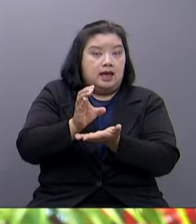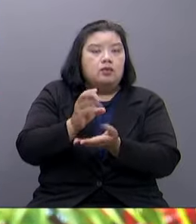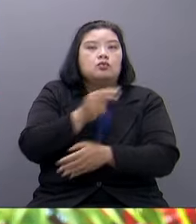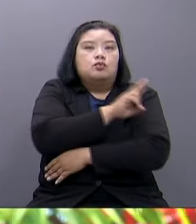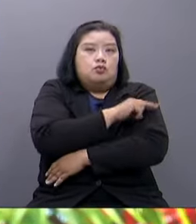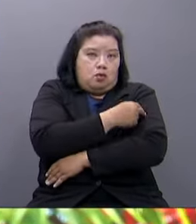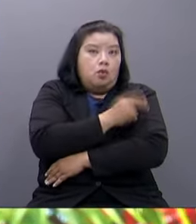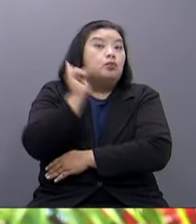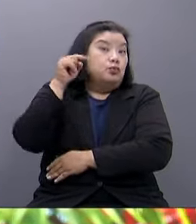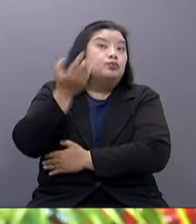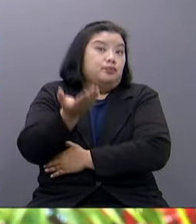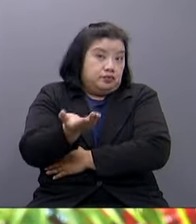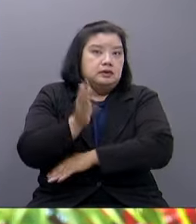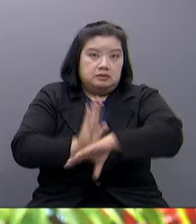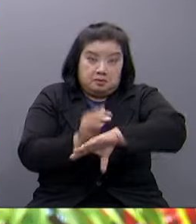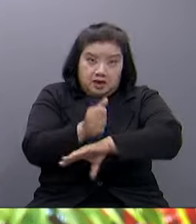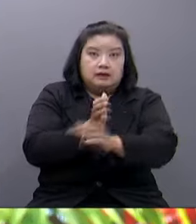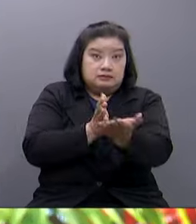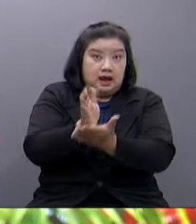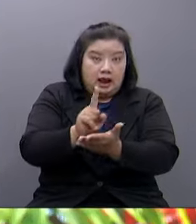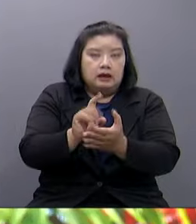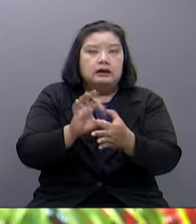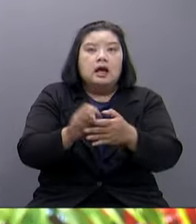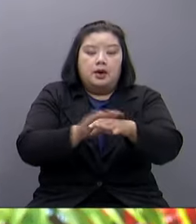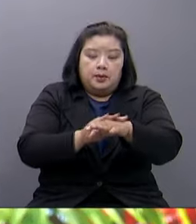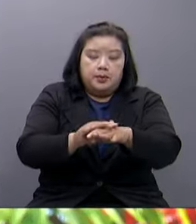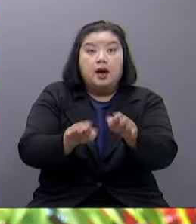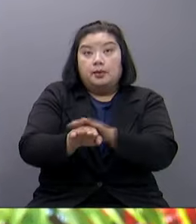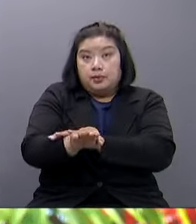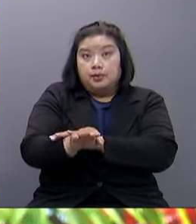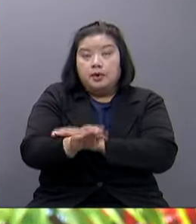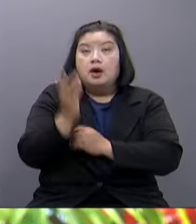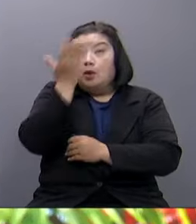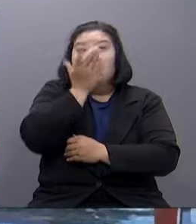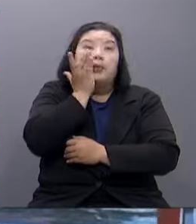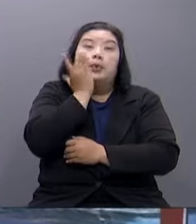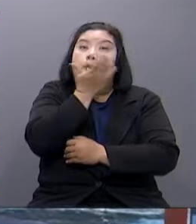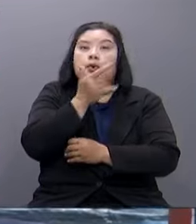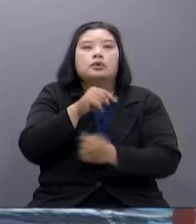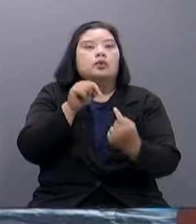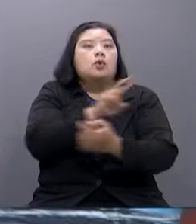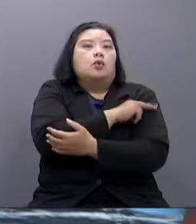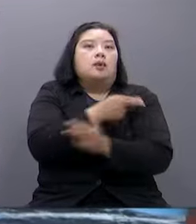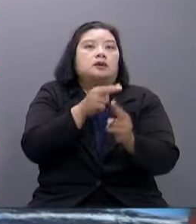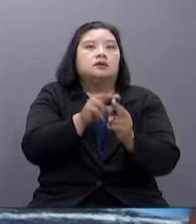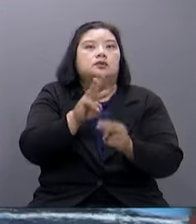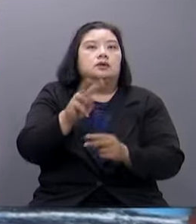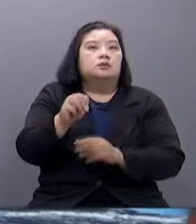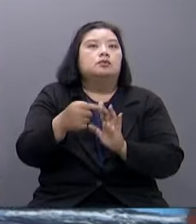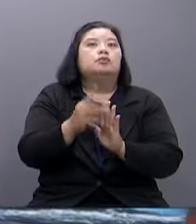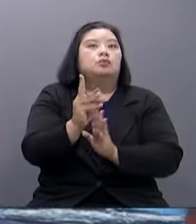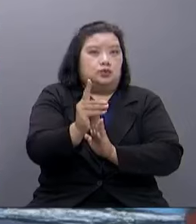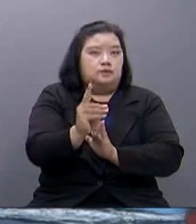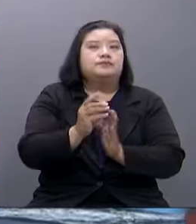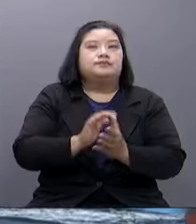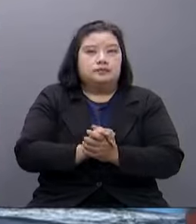วิรยากระมนครัแทยผู้เชอรชาญศูยผิวหนังและความงามโงพยาบาลวิมธครัสวัดีครับ สดครับก็ตองถามคุณหมอ